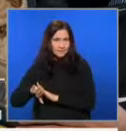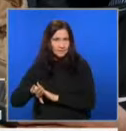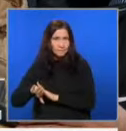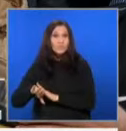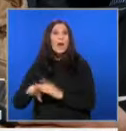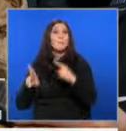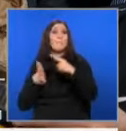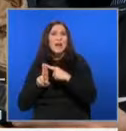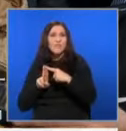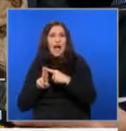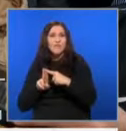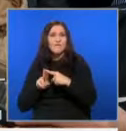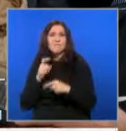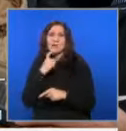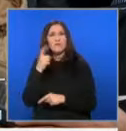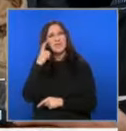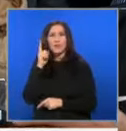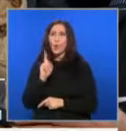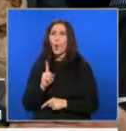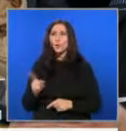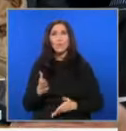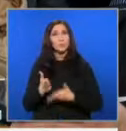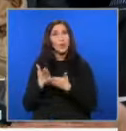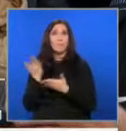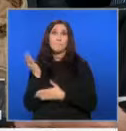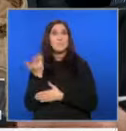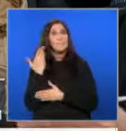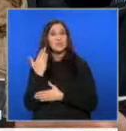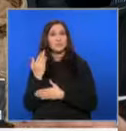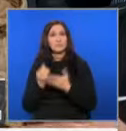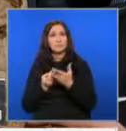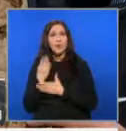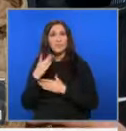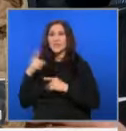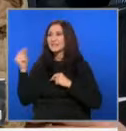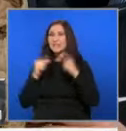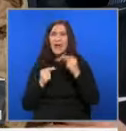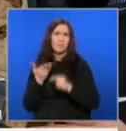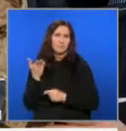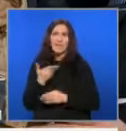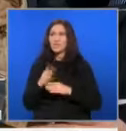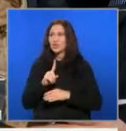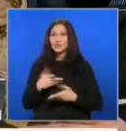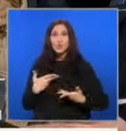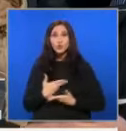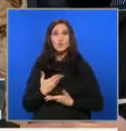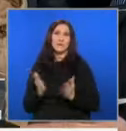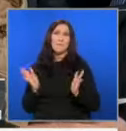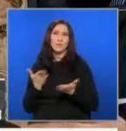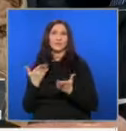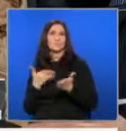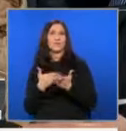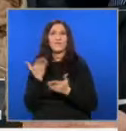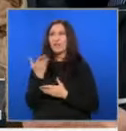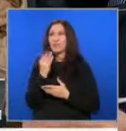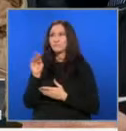На Първанов, Петков, знаете, които я подкрепяха, беше новата звезда и вече те не са и нужни и почна да говори и срещу тях. Излага и